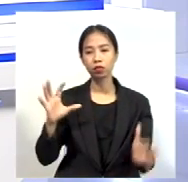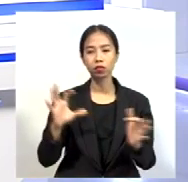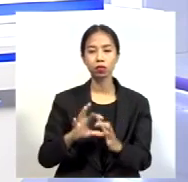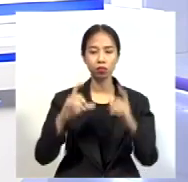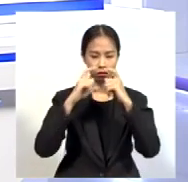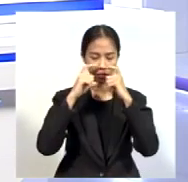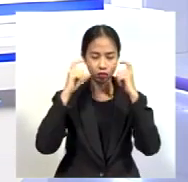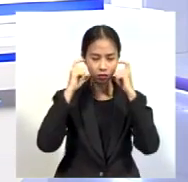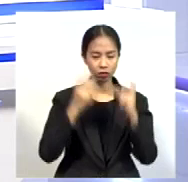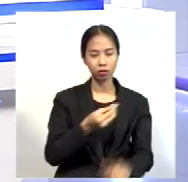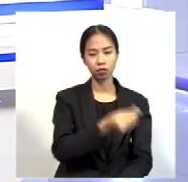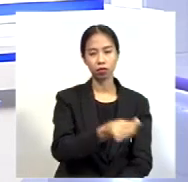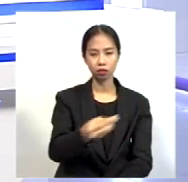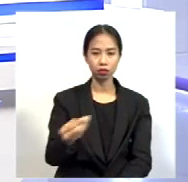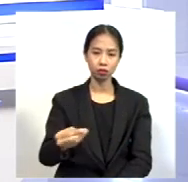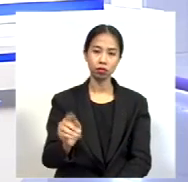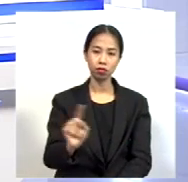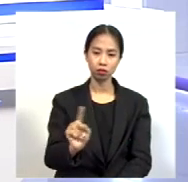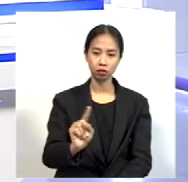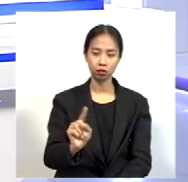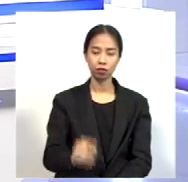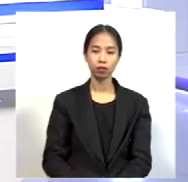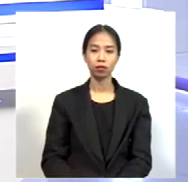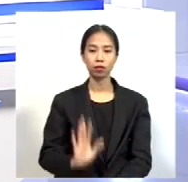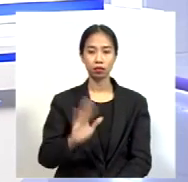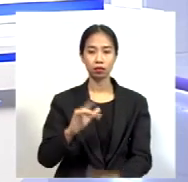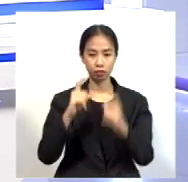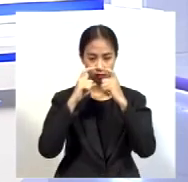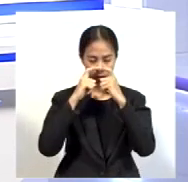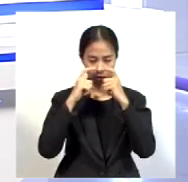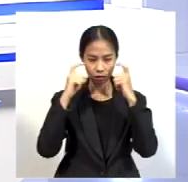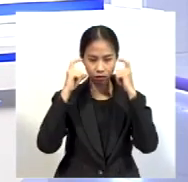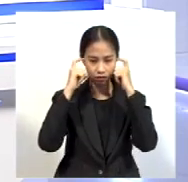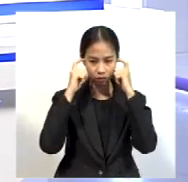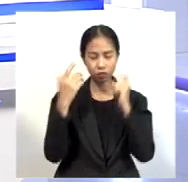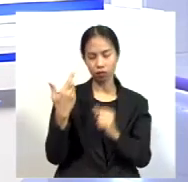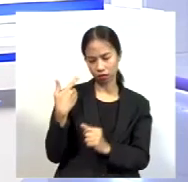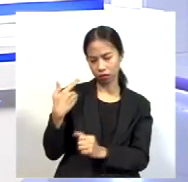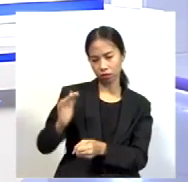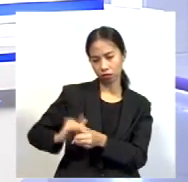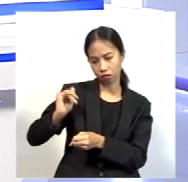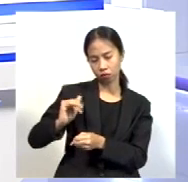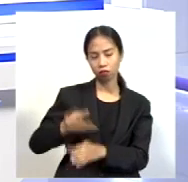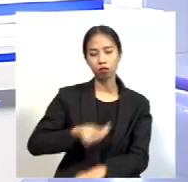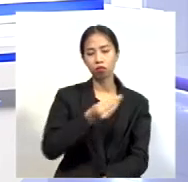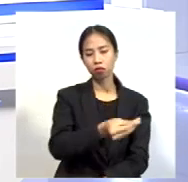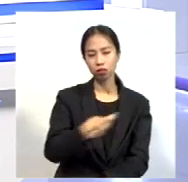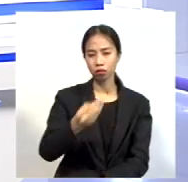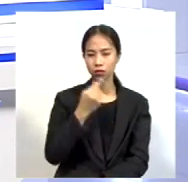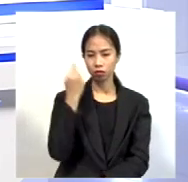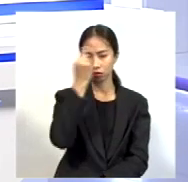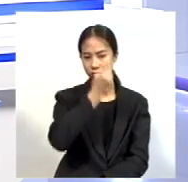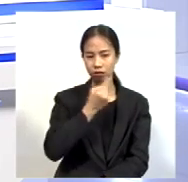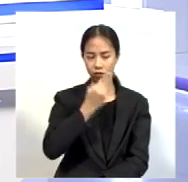กหน้ากากอนามัยเนี่ยเขาออกมาบอกนะครับว่าหน้ากากอนามัยที่เขาจะแจกเนี่ยเขามีพอนะฮะสำหรับพื้นที่เสี่ยงเพราะนั้นใคร